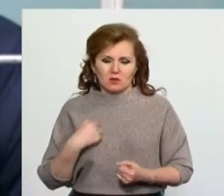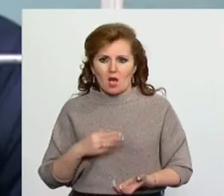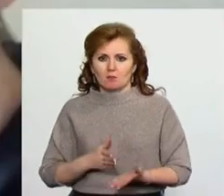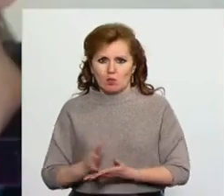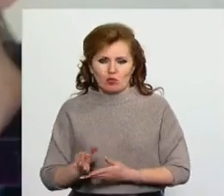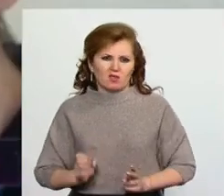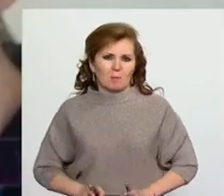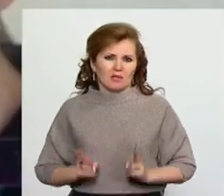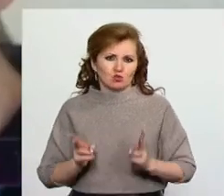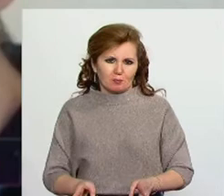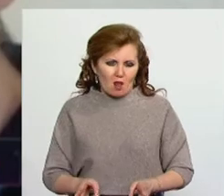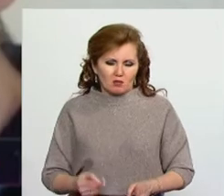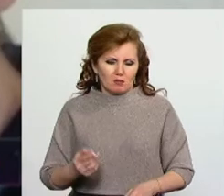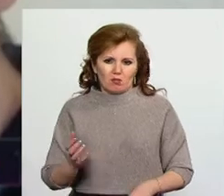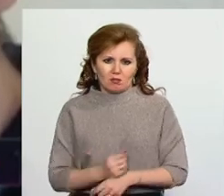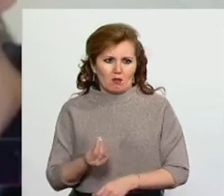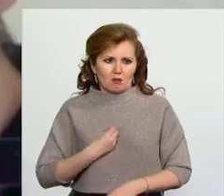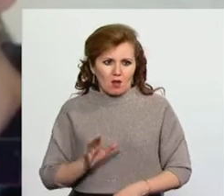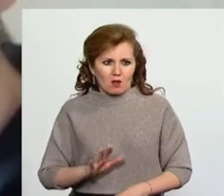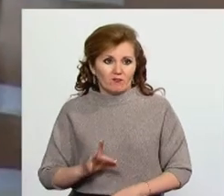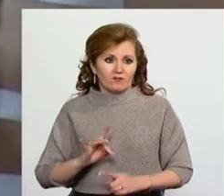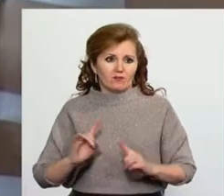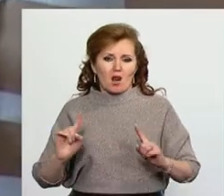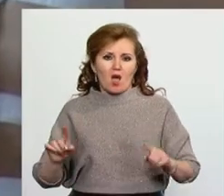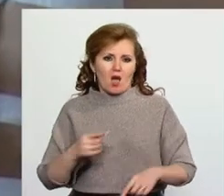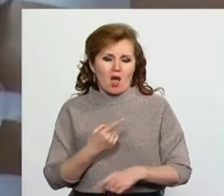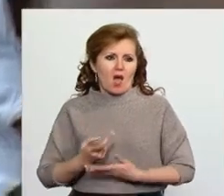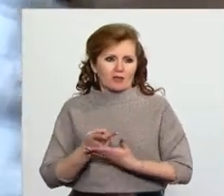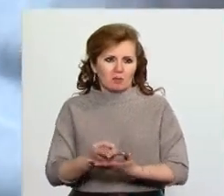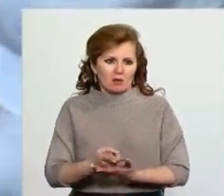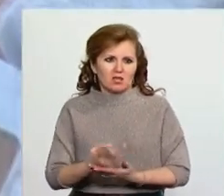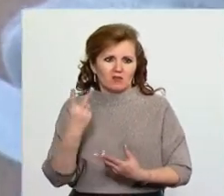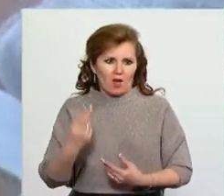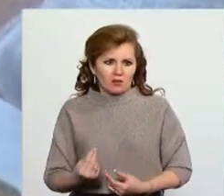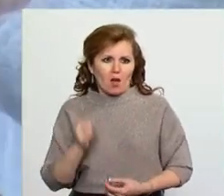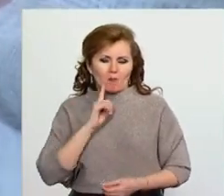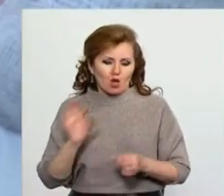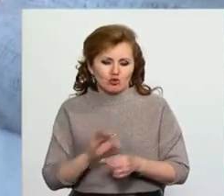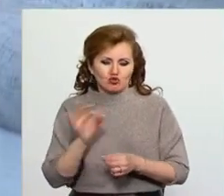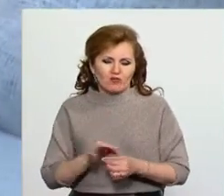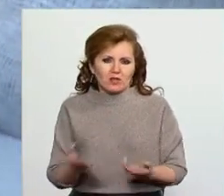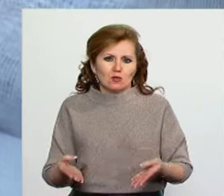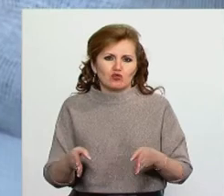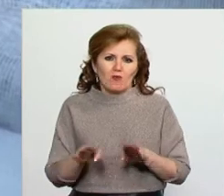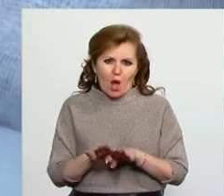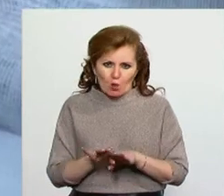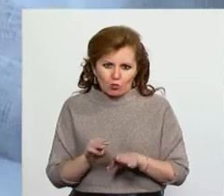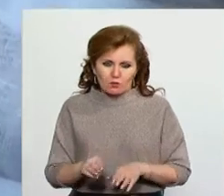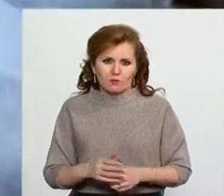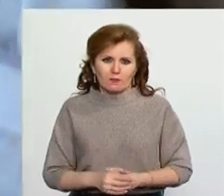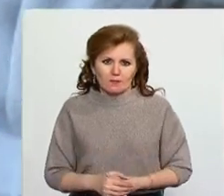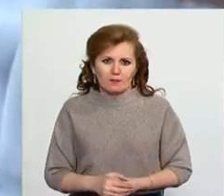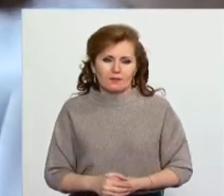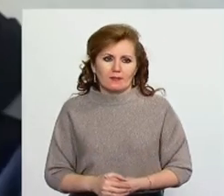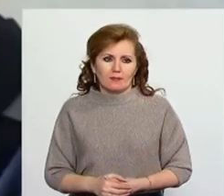преступление. Реанимался 2 дня. Но пока швы сейчас заживают, кишка встает на